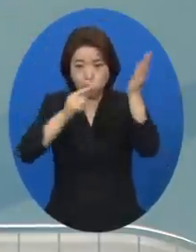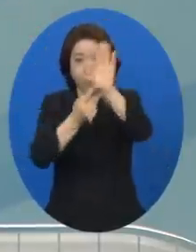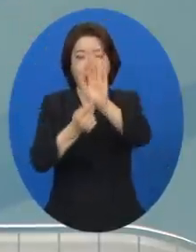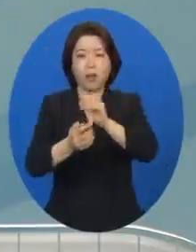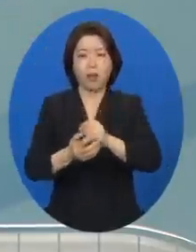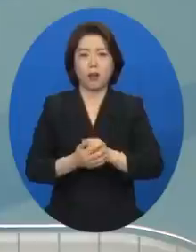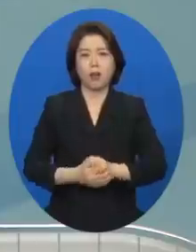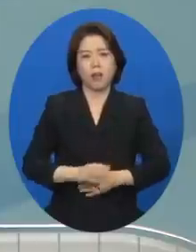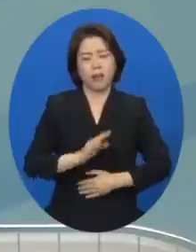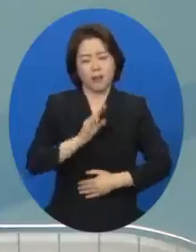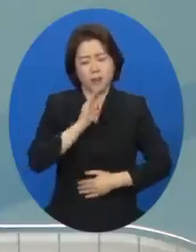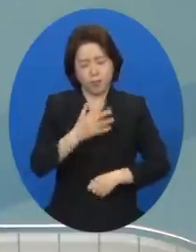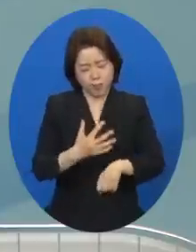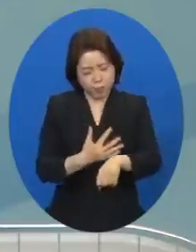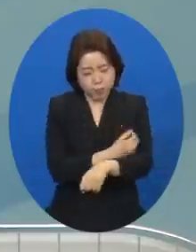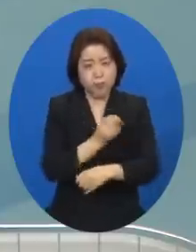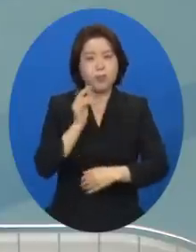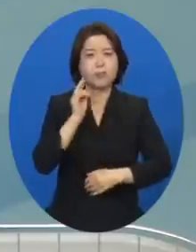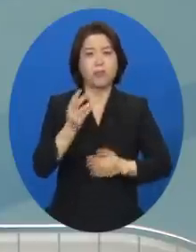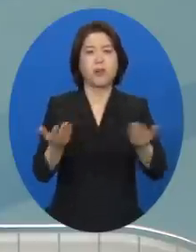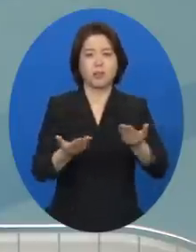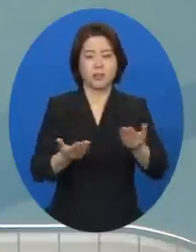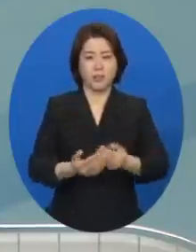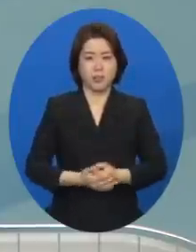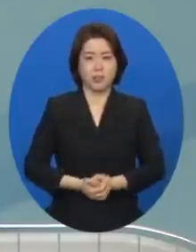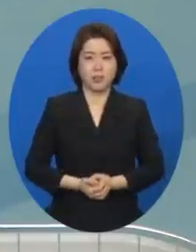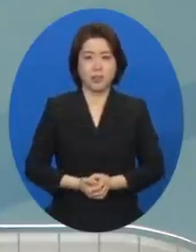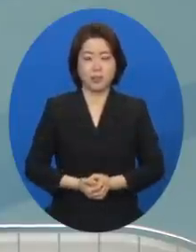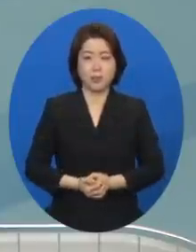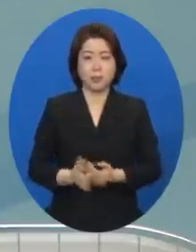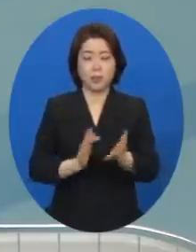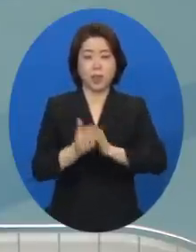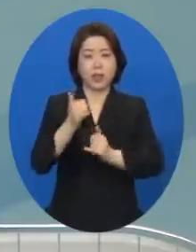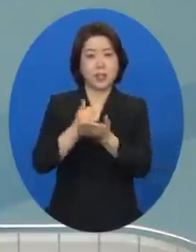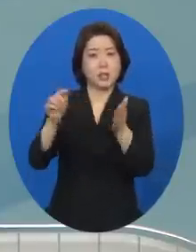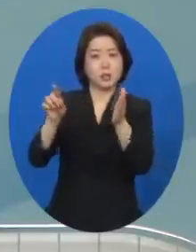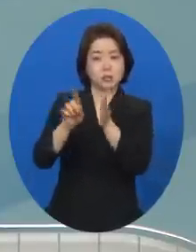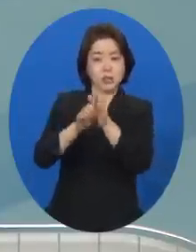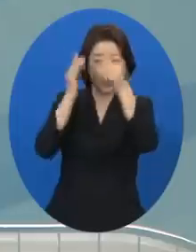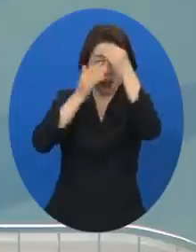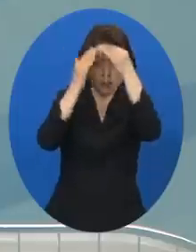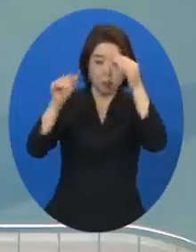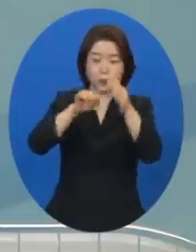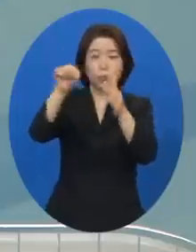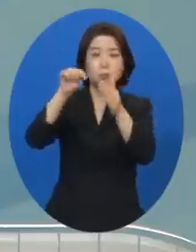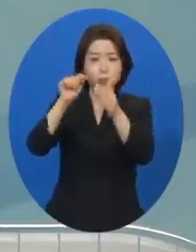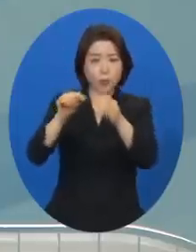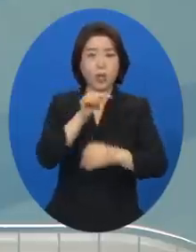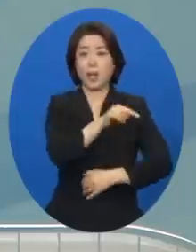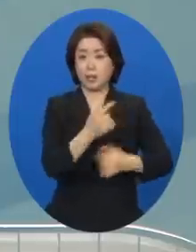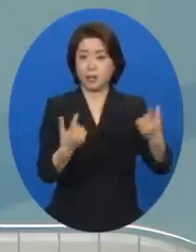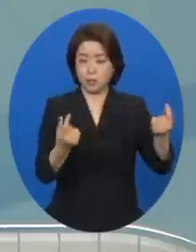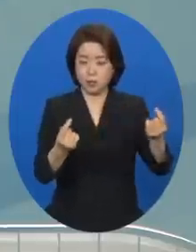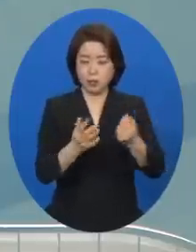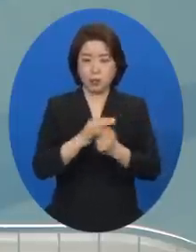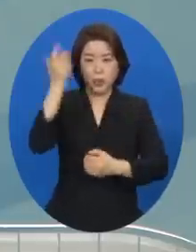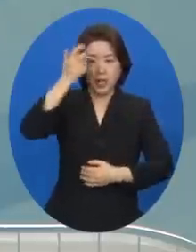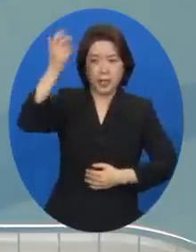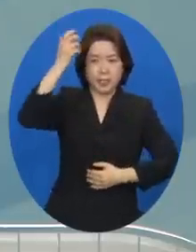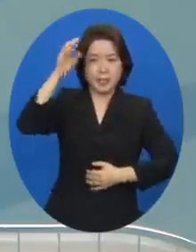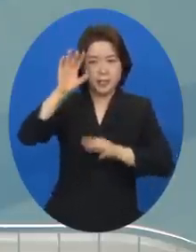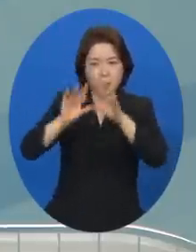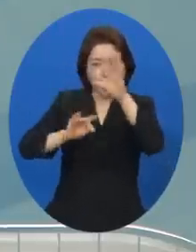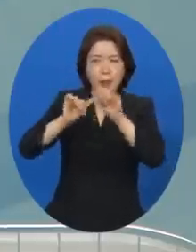말할 수 없이 끔찍한 일이에요 예수님을 믿는 성도들 안에 이처럼 영적 궁핍 이온